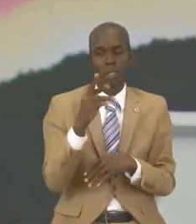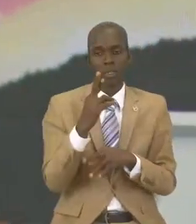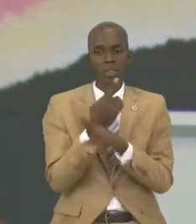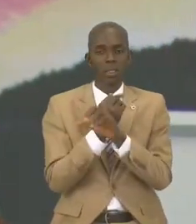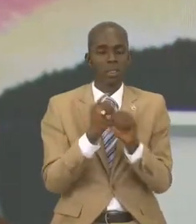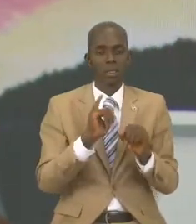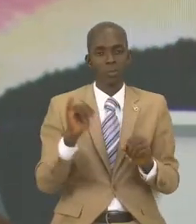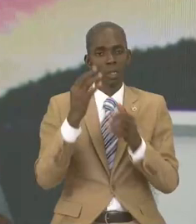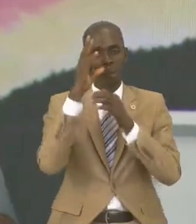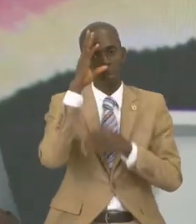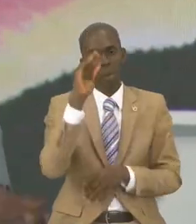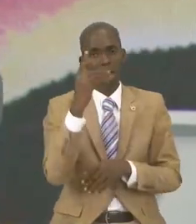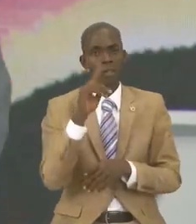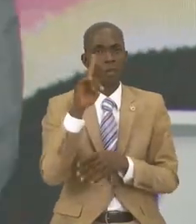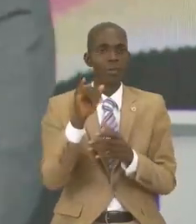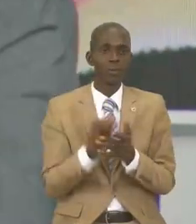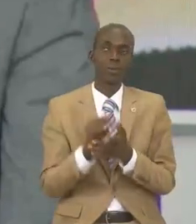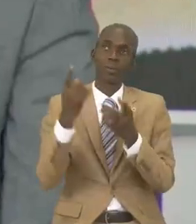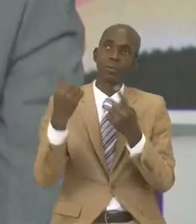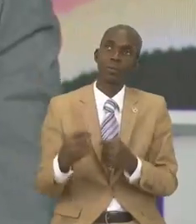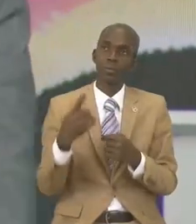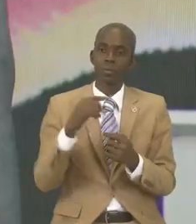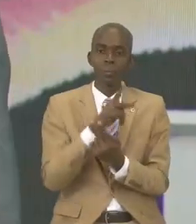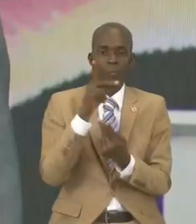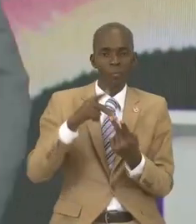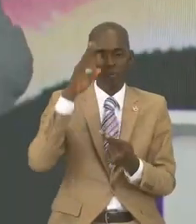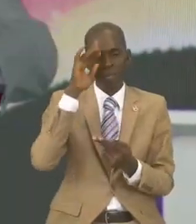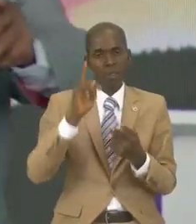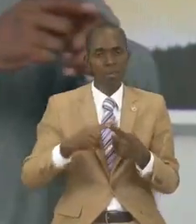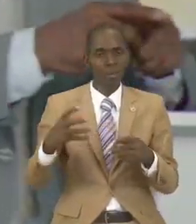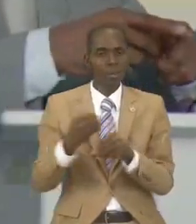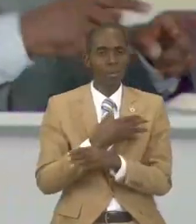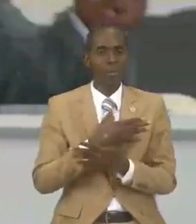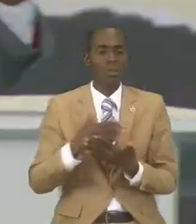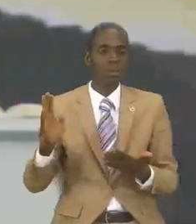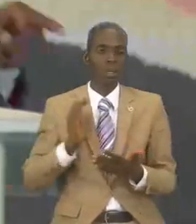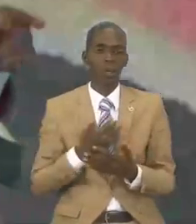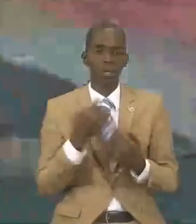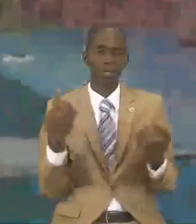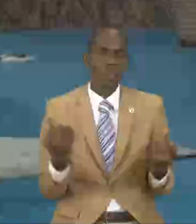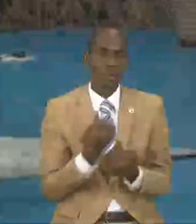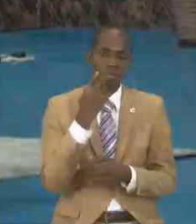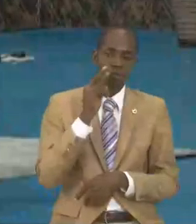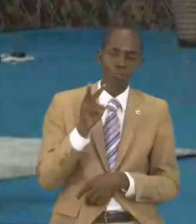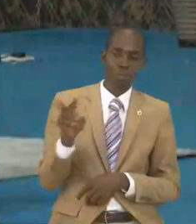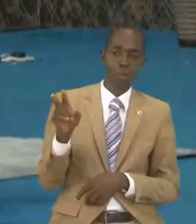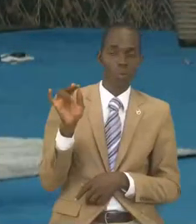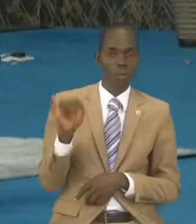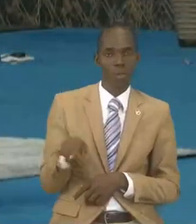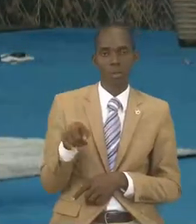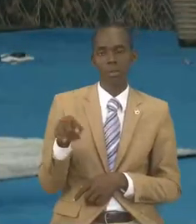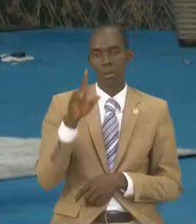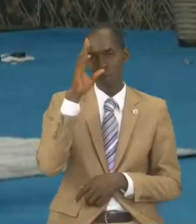rachète. Celui qui est venu, l'homme parfait, pour ôter nos péchés. Voici